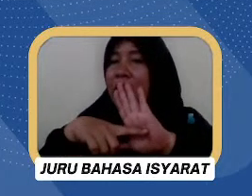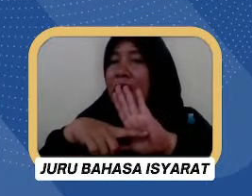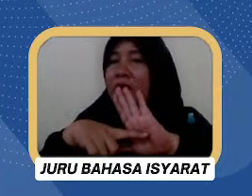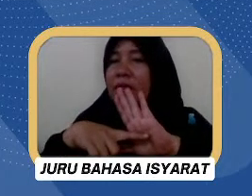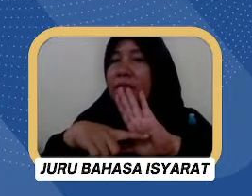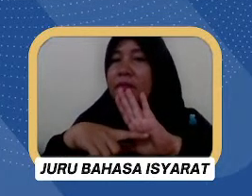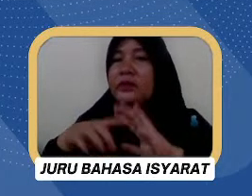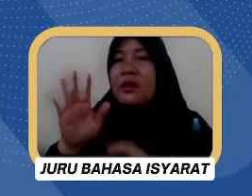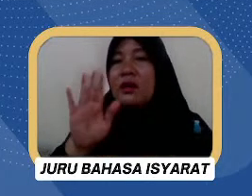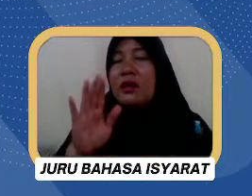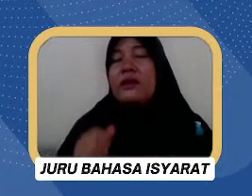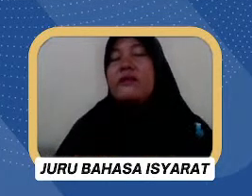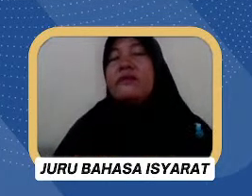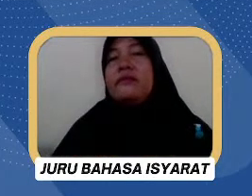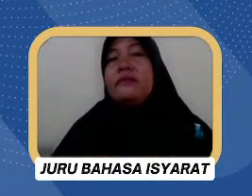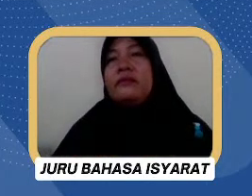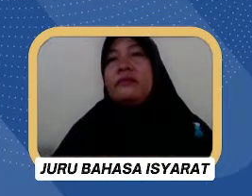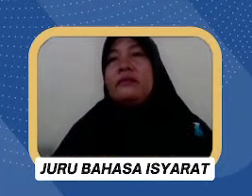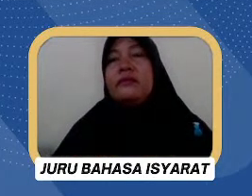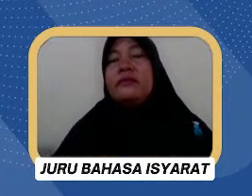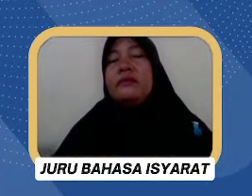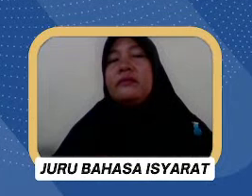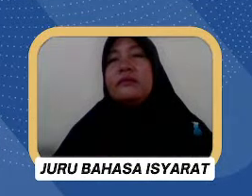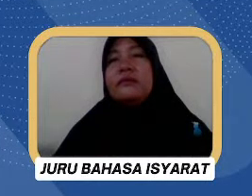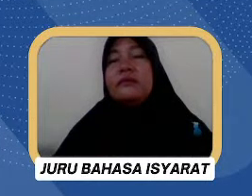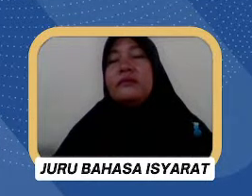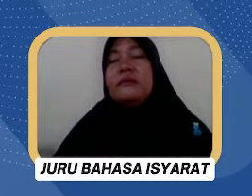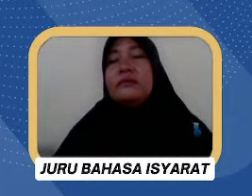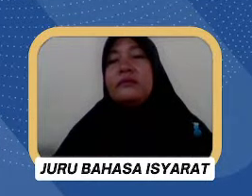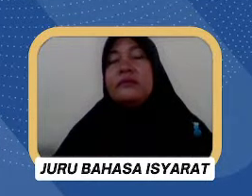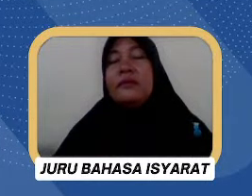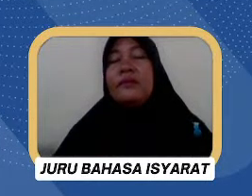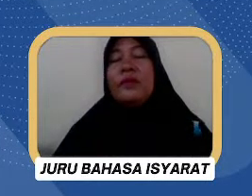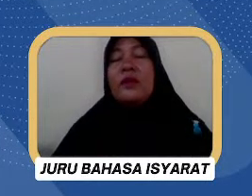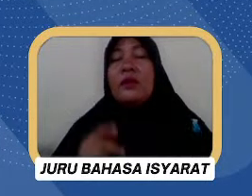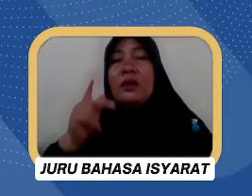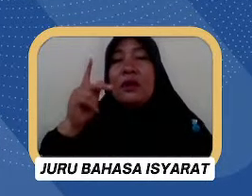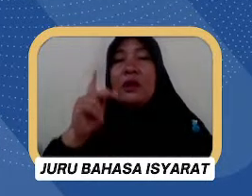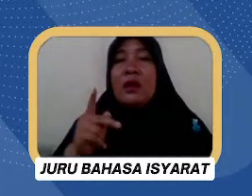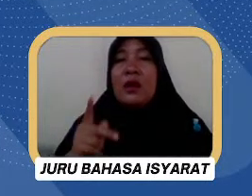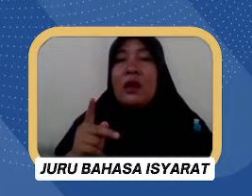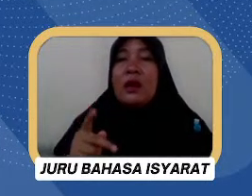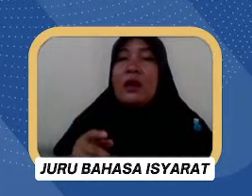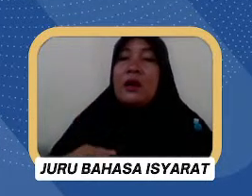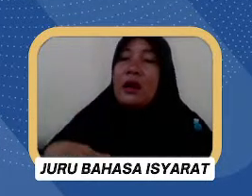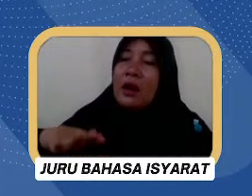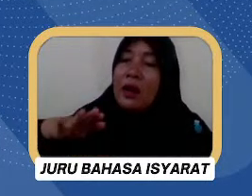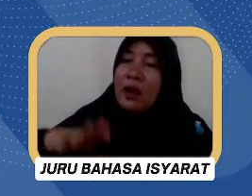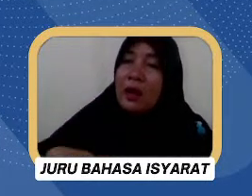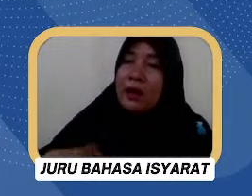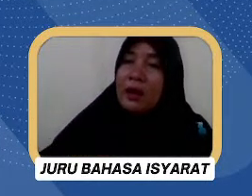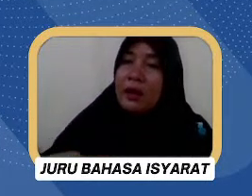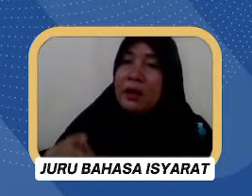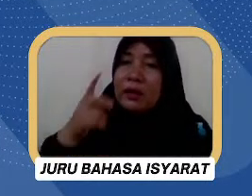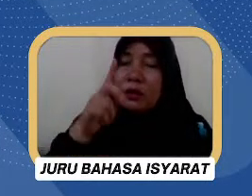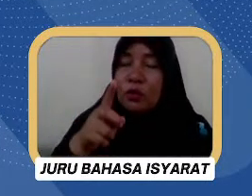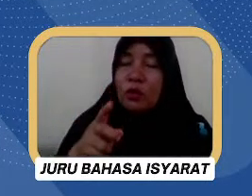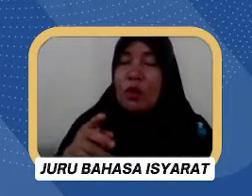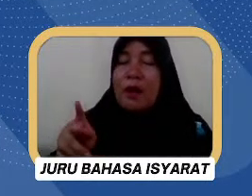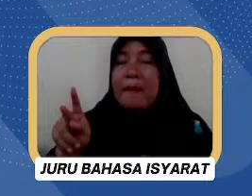selalu ditunggu orang tua, selalu ditunggu oleh anak-anak, adalah konten-konten yang berbau positif,